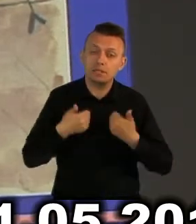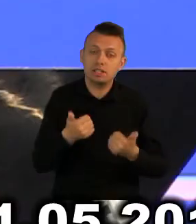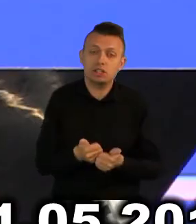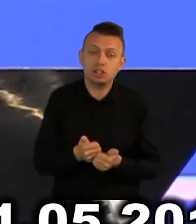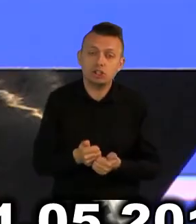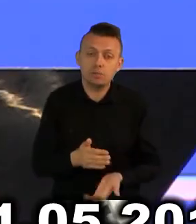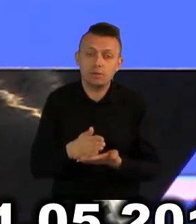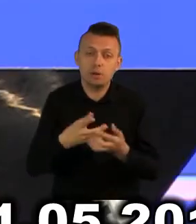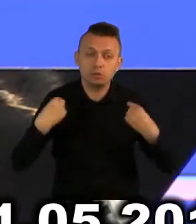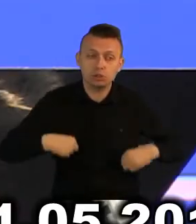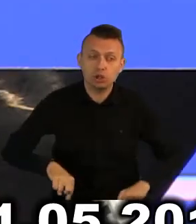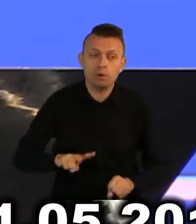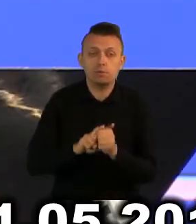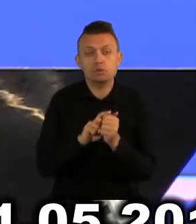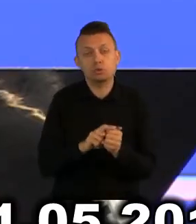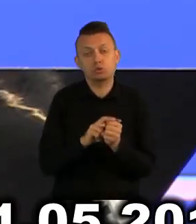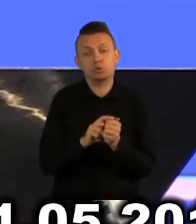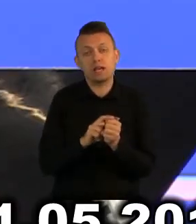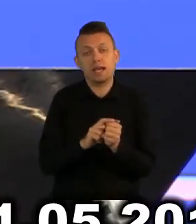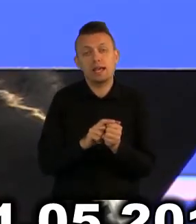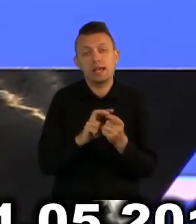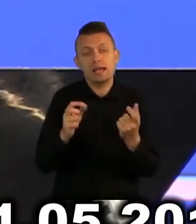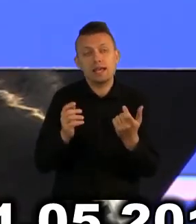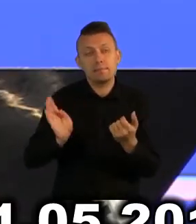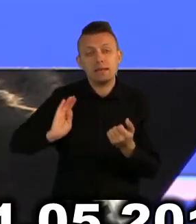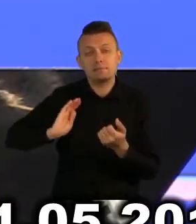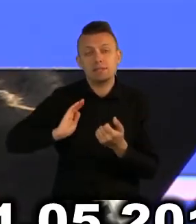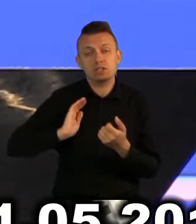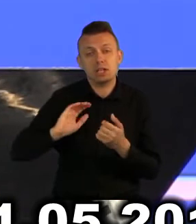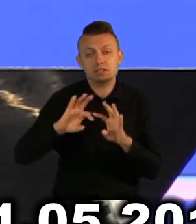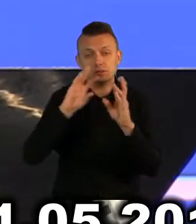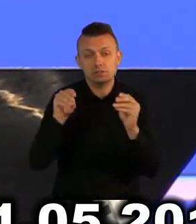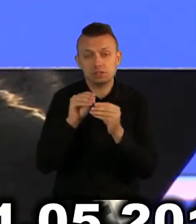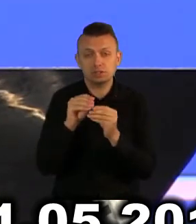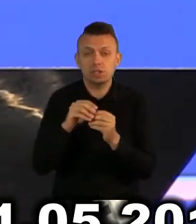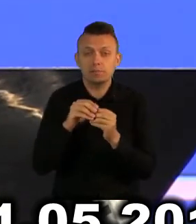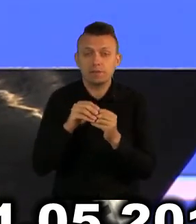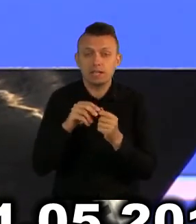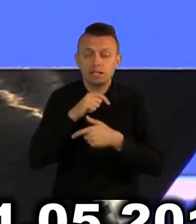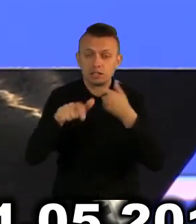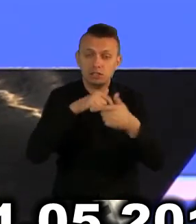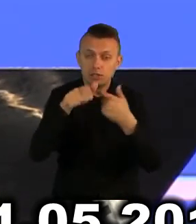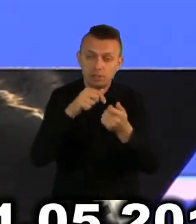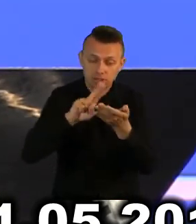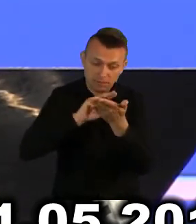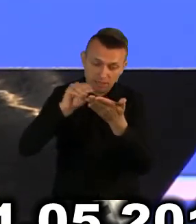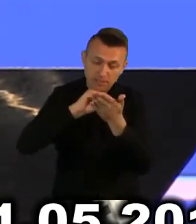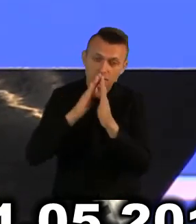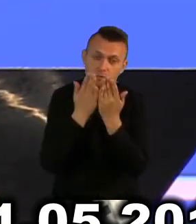zakresie bezpieczeństwa i dialogu społecznego. I mamy nadzieję, że opracowana przez nas książeczka przyczyni się